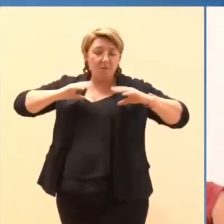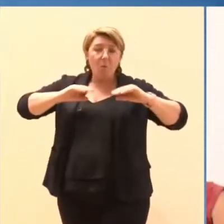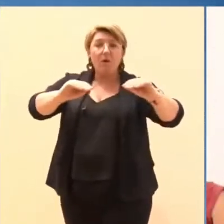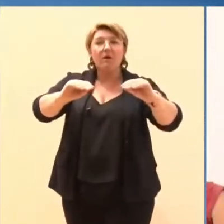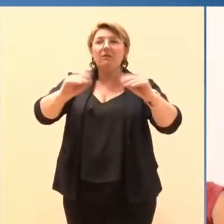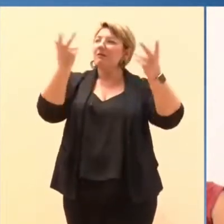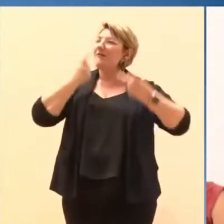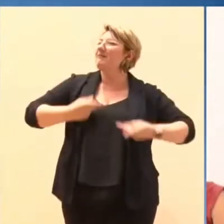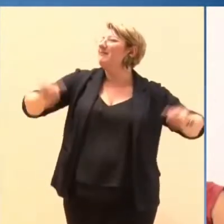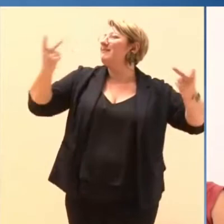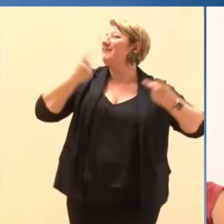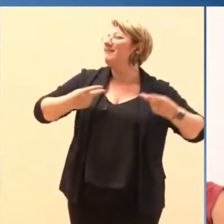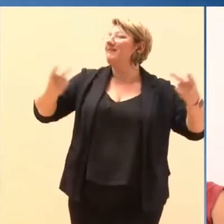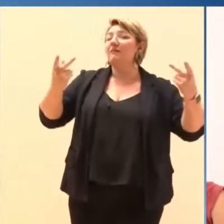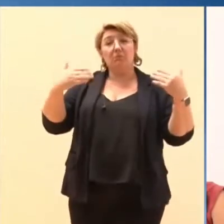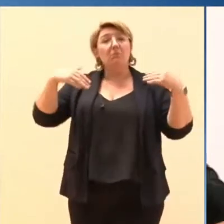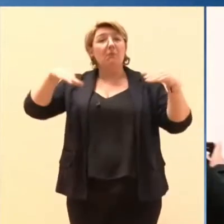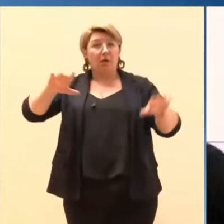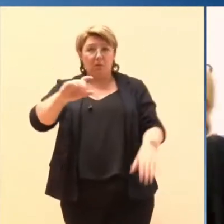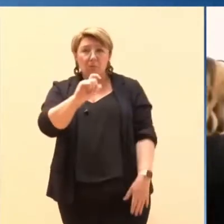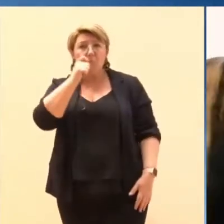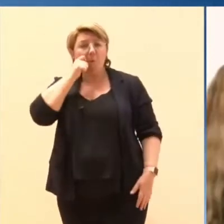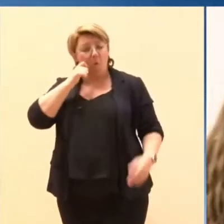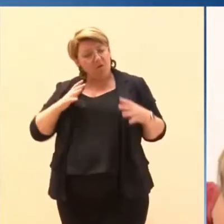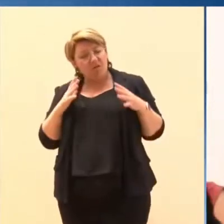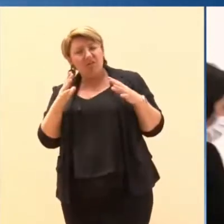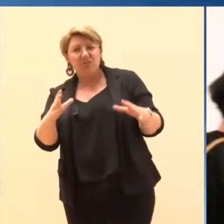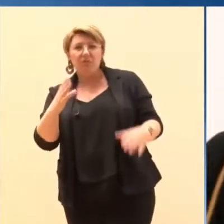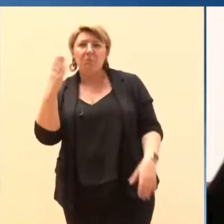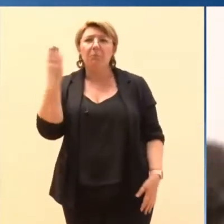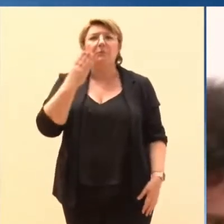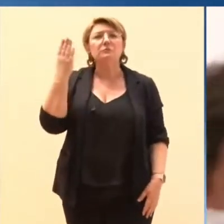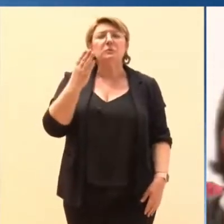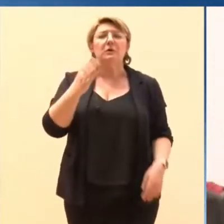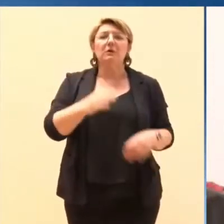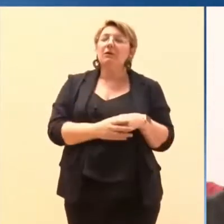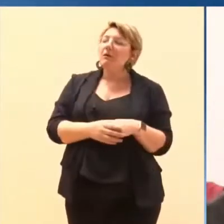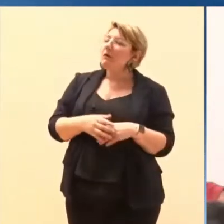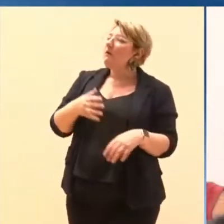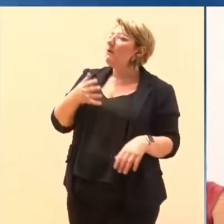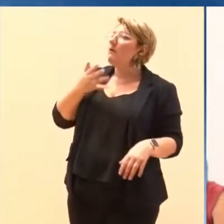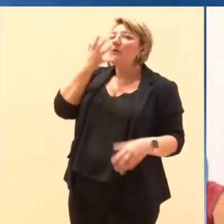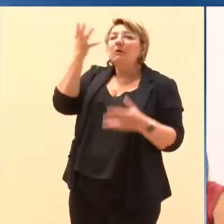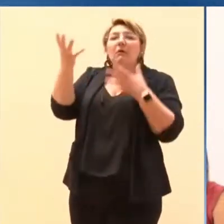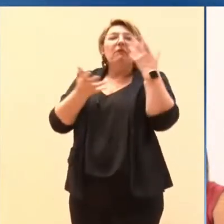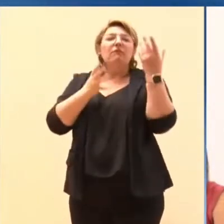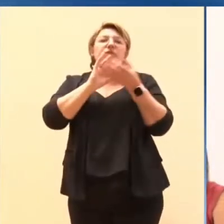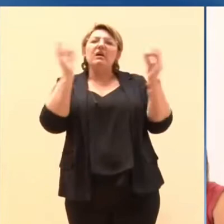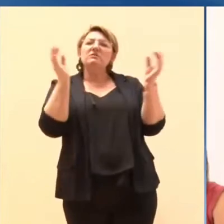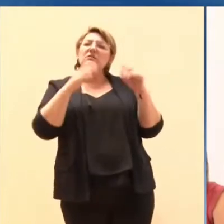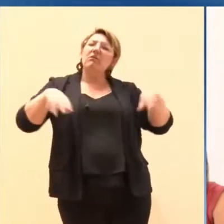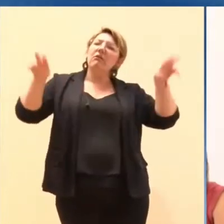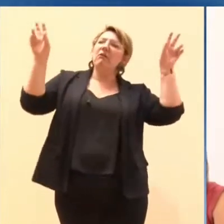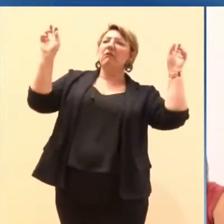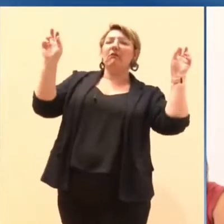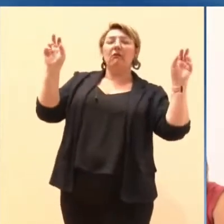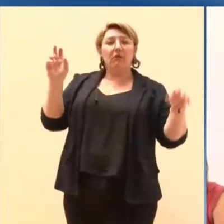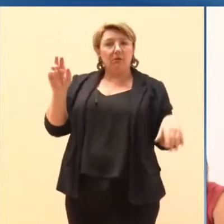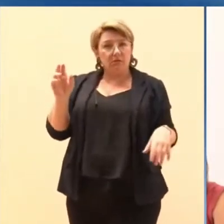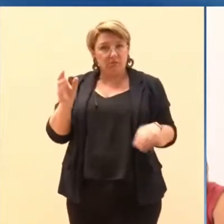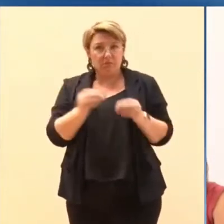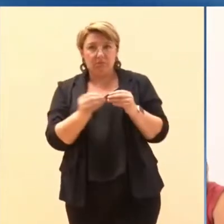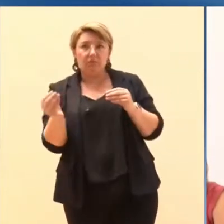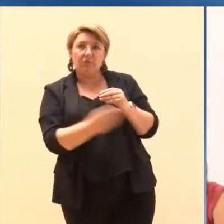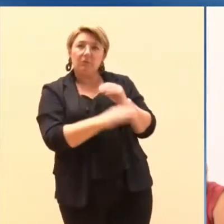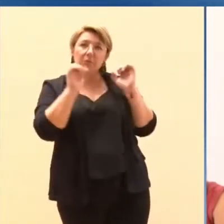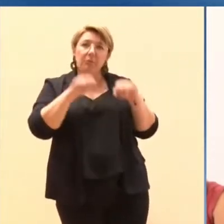pas de présence. Il peut se passer de petites phrases, mais pas de respect que nous nous devons les uns les autres.